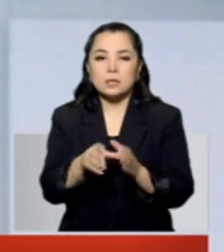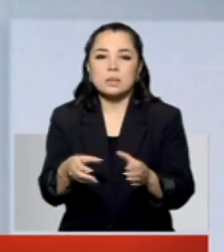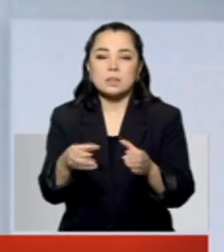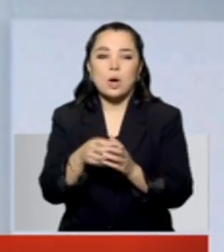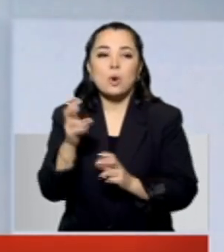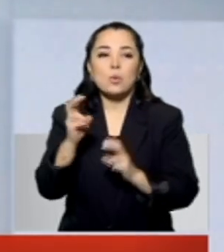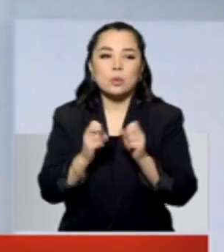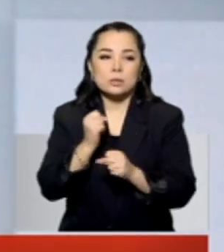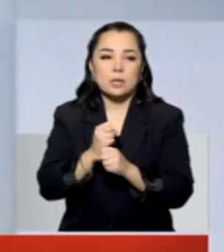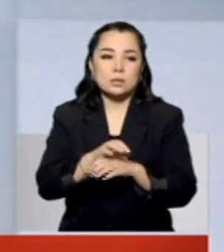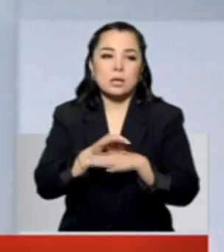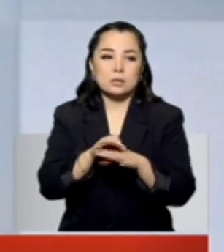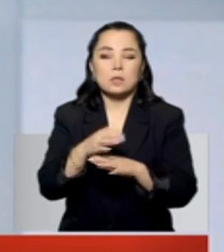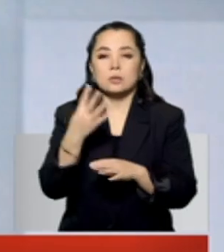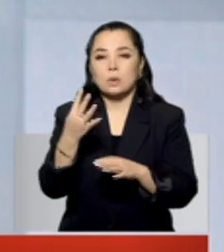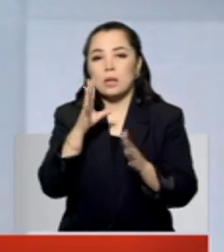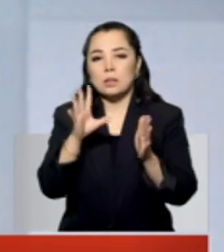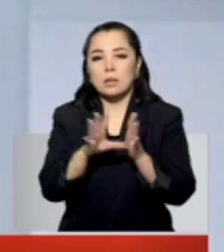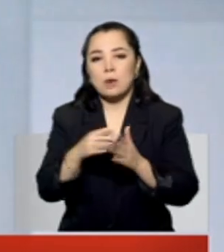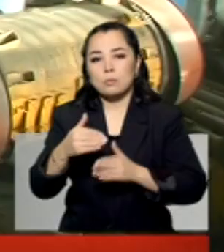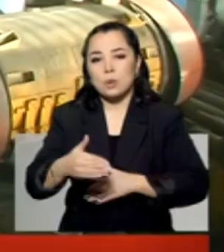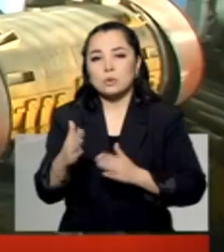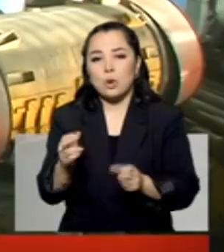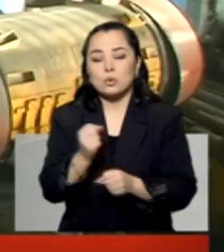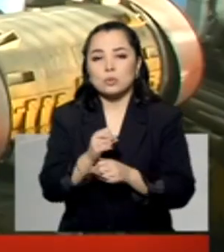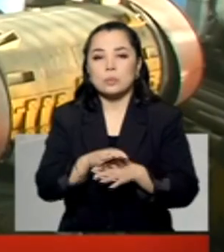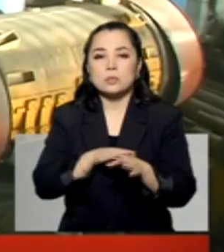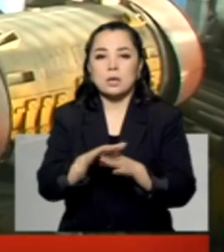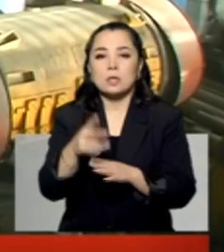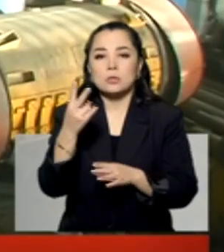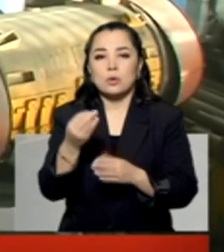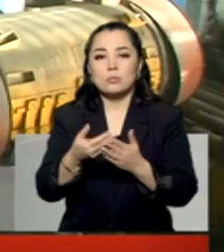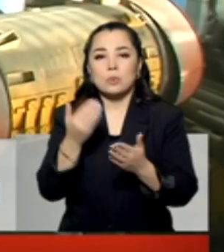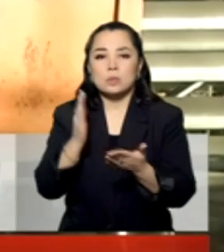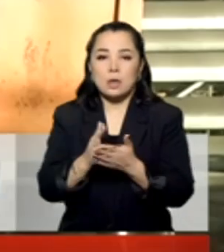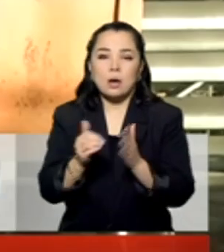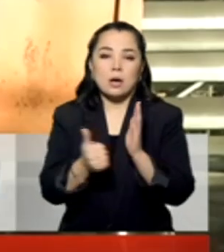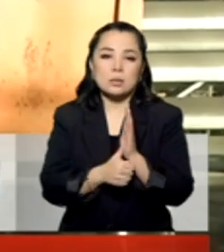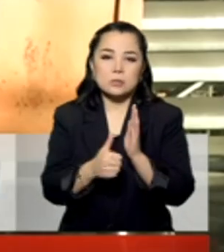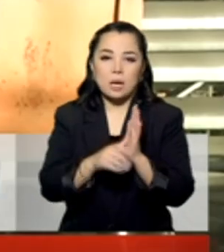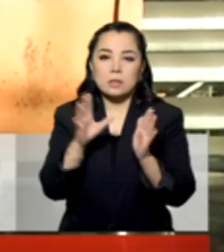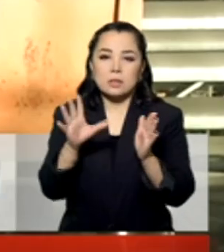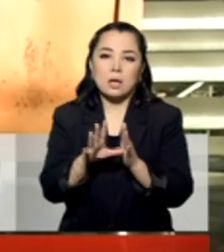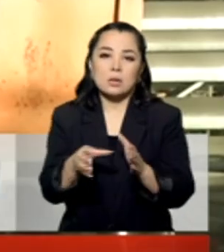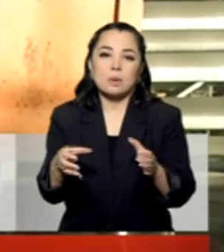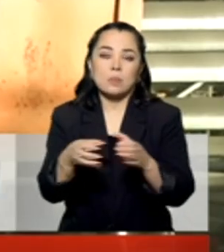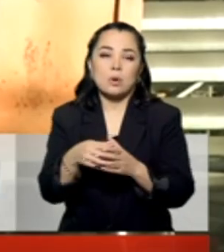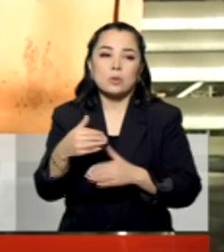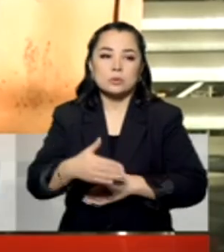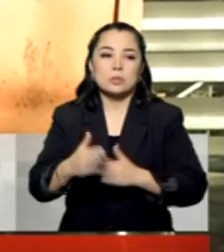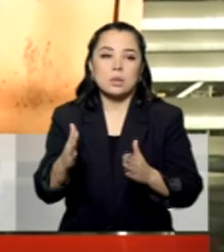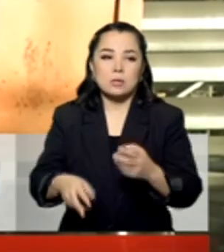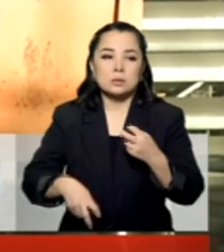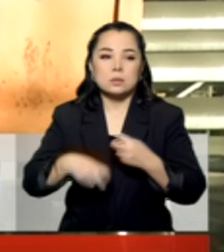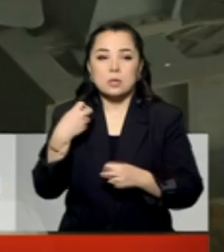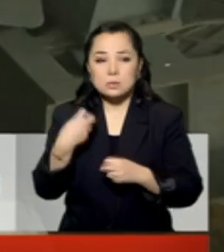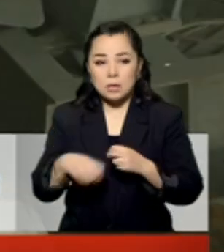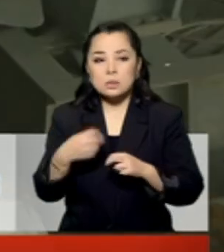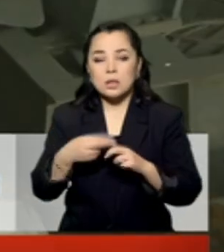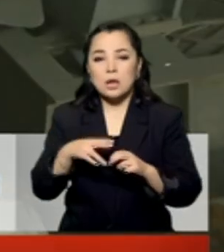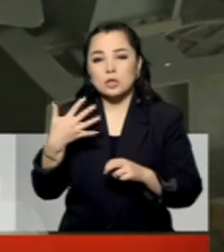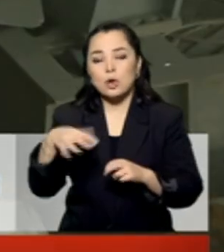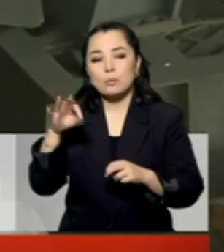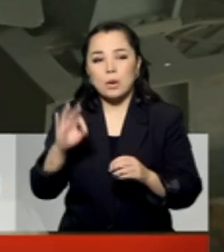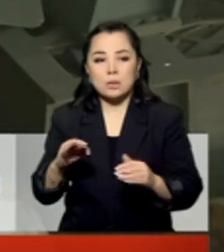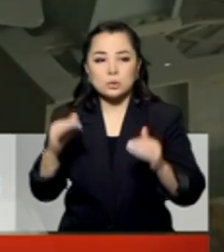энергиясын өндіруде. 4 энергоблок жұмыс істеп тұр, ал осыдан 2 күн бұрын 6-шы энергоблокта ақау шығып, қуат өндіру 50%-ға төмендеген